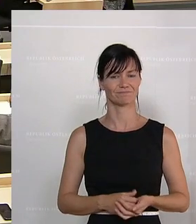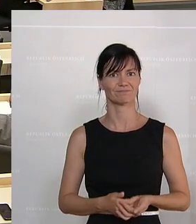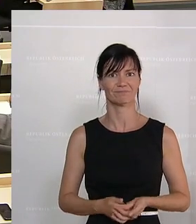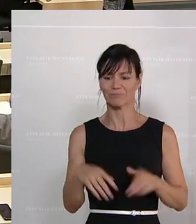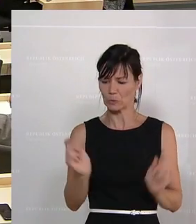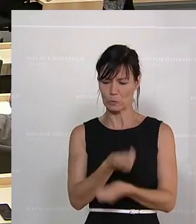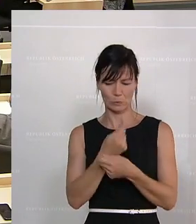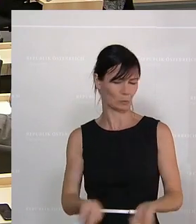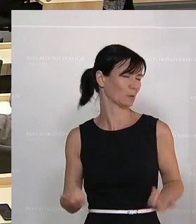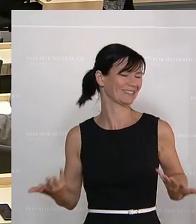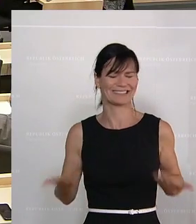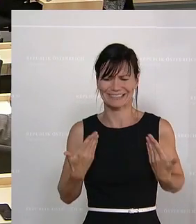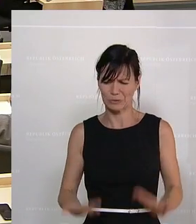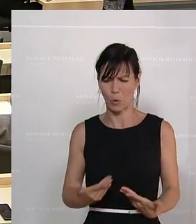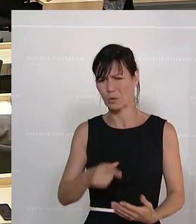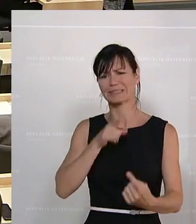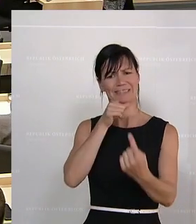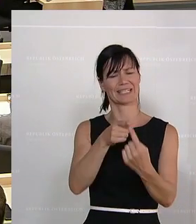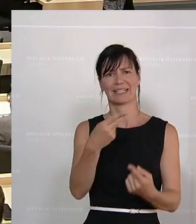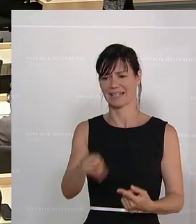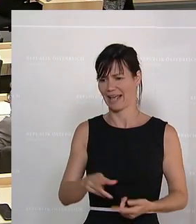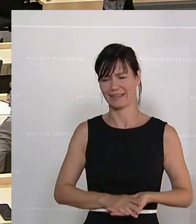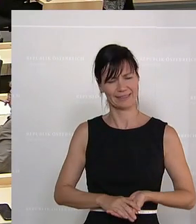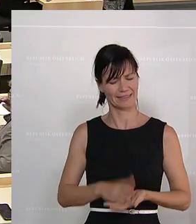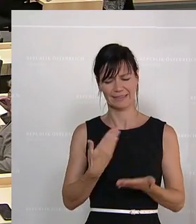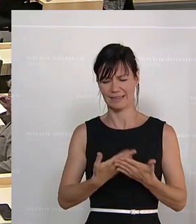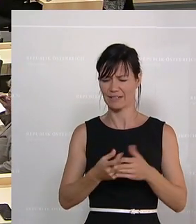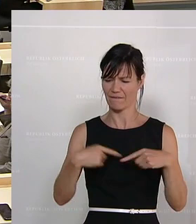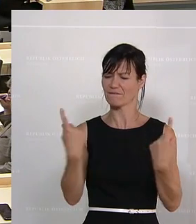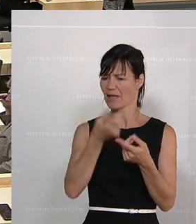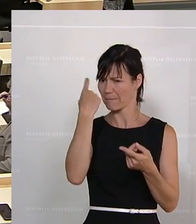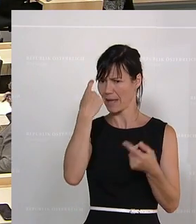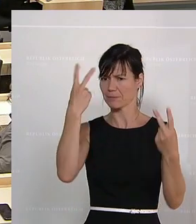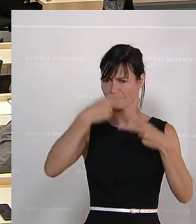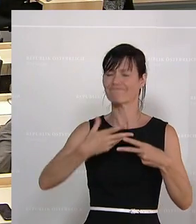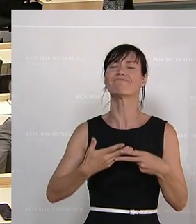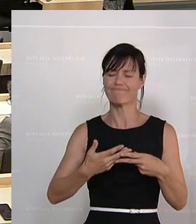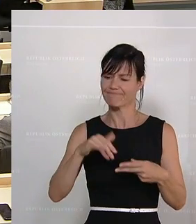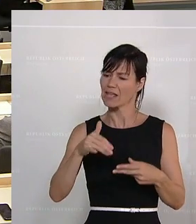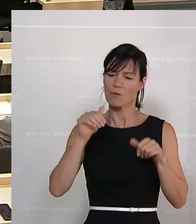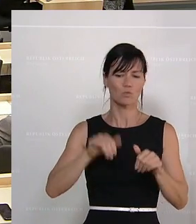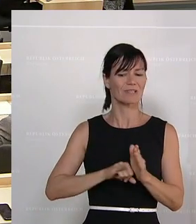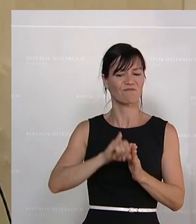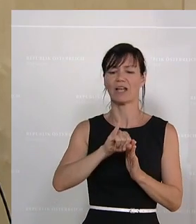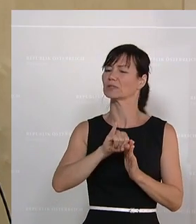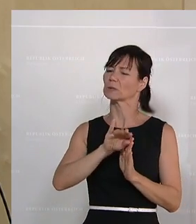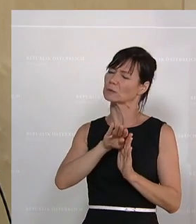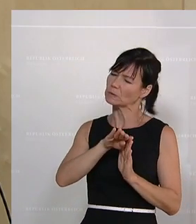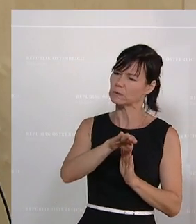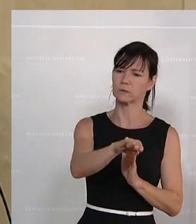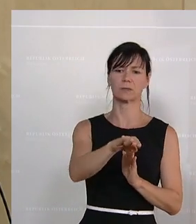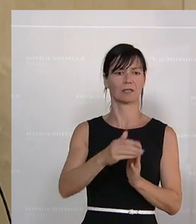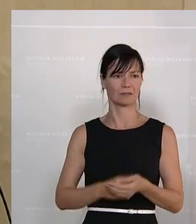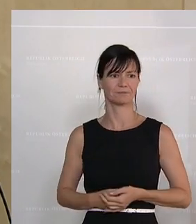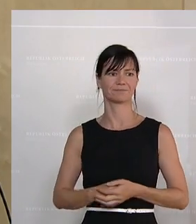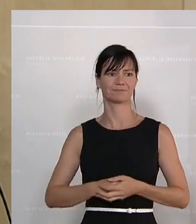von diversen maßnahmen sein und ich glaube da sind wir uns alle einig dass das auf jeden fall vermieden werden muss und wie gut wir